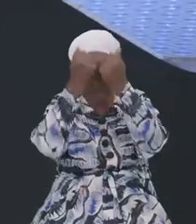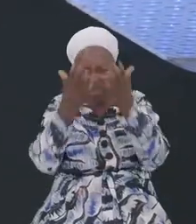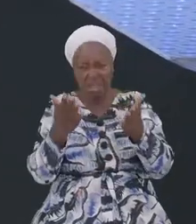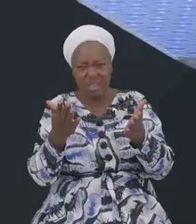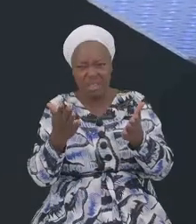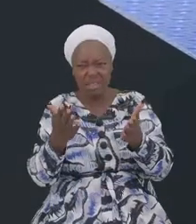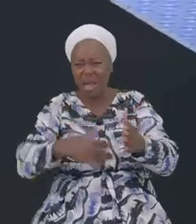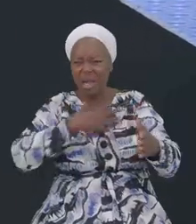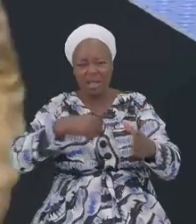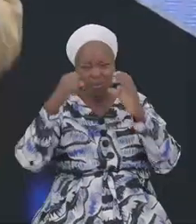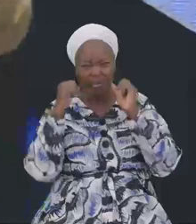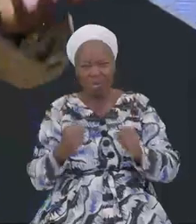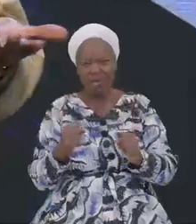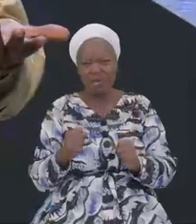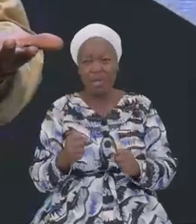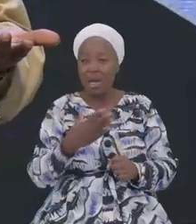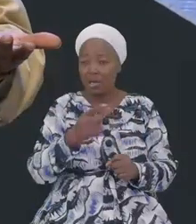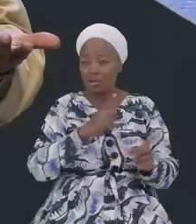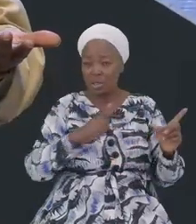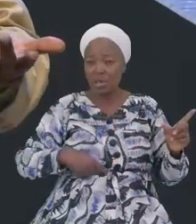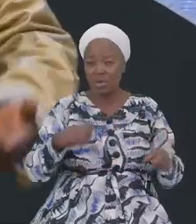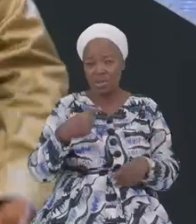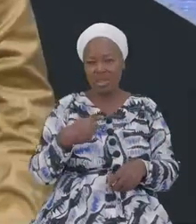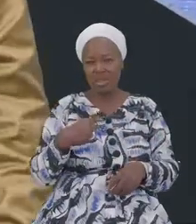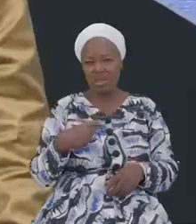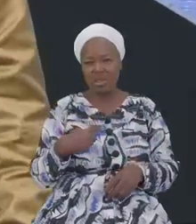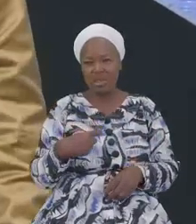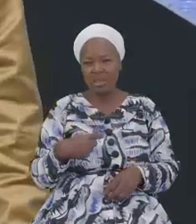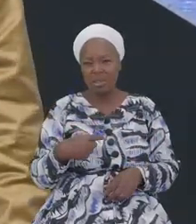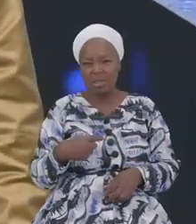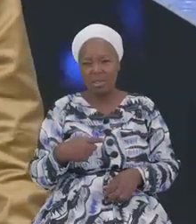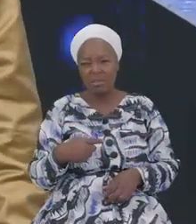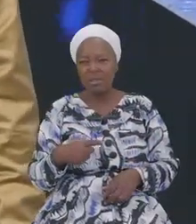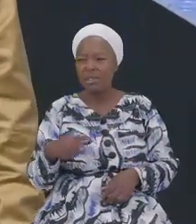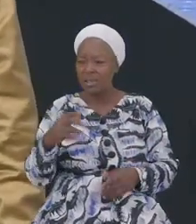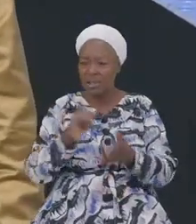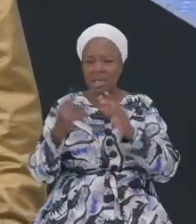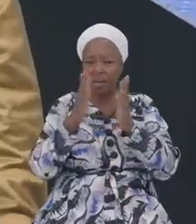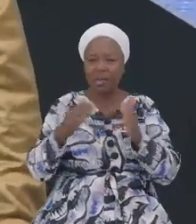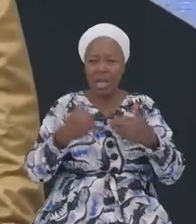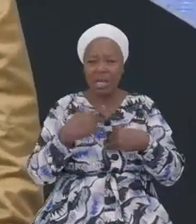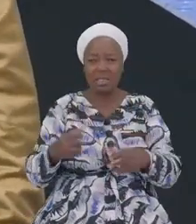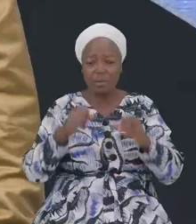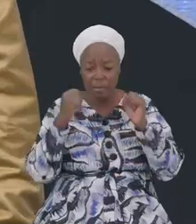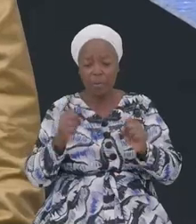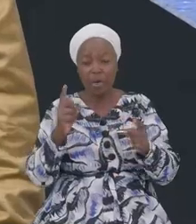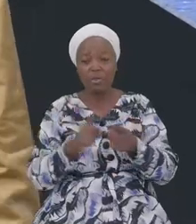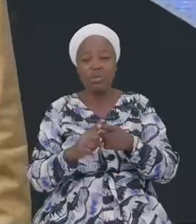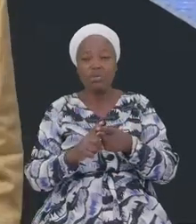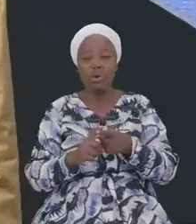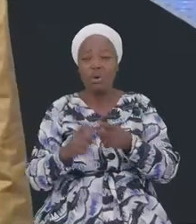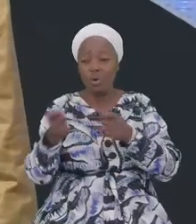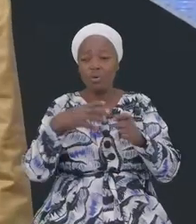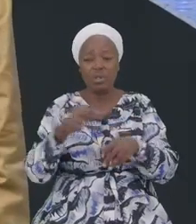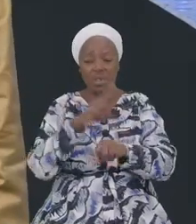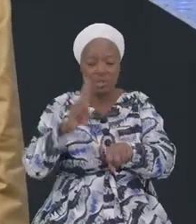percutant, très perspicace et puissant. Et le Seigneur a dit, il a la capacité à gouverner la nation,